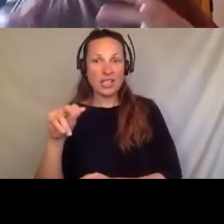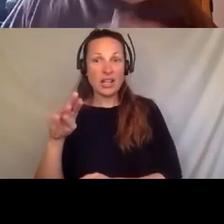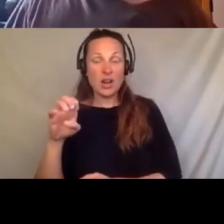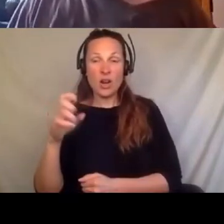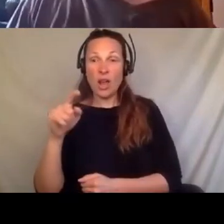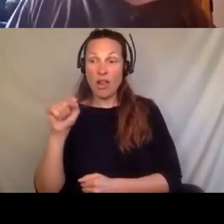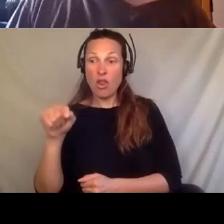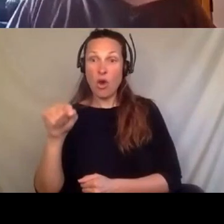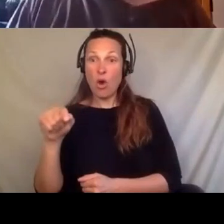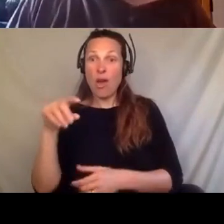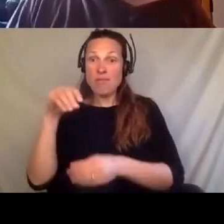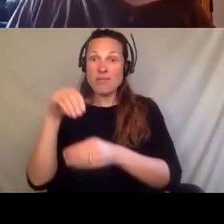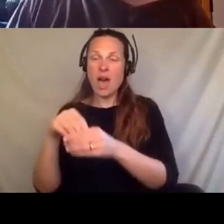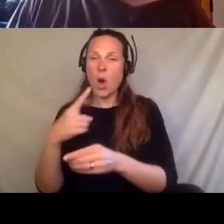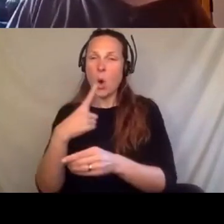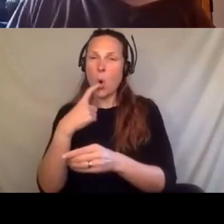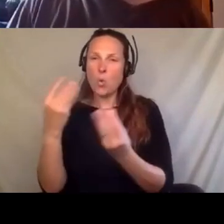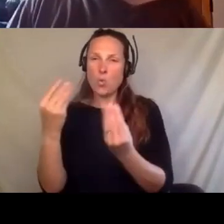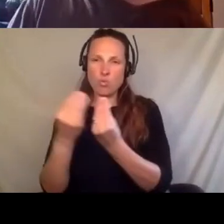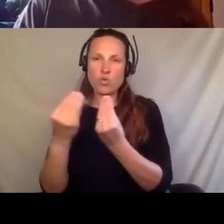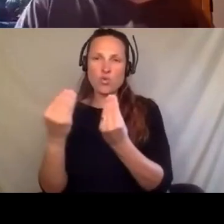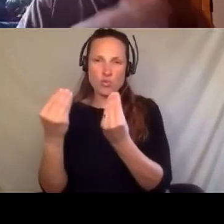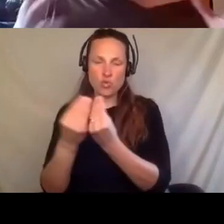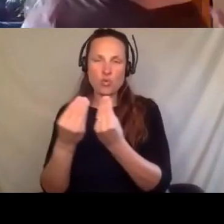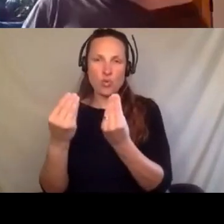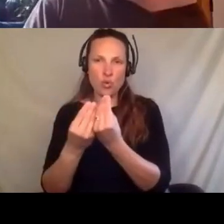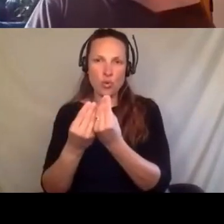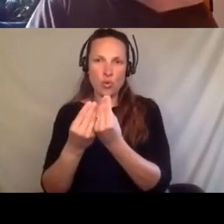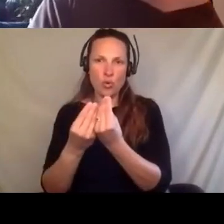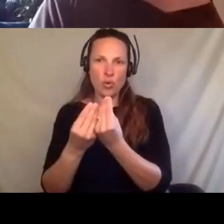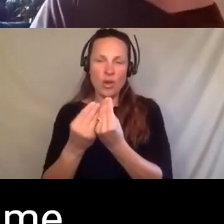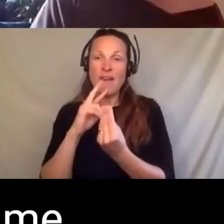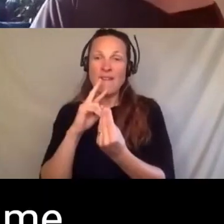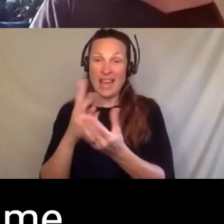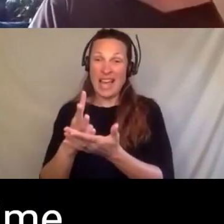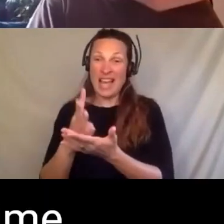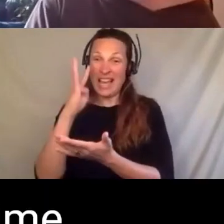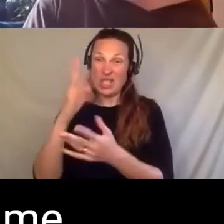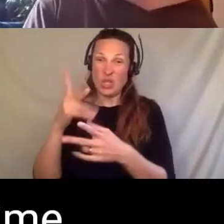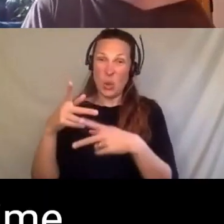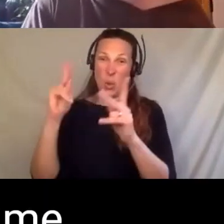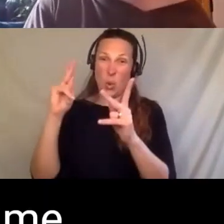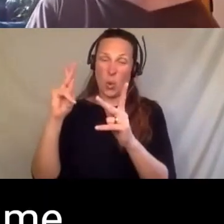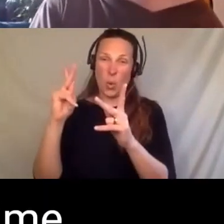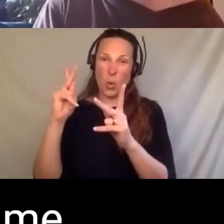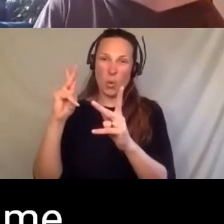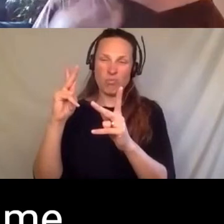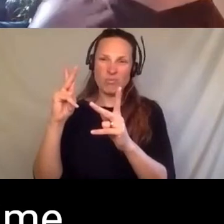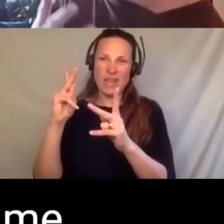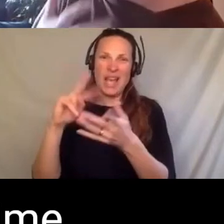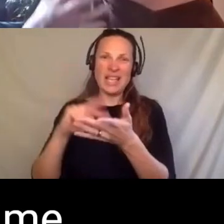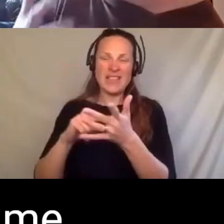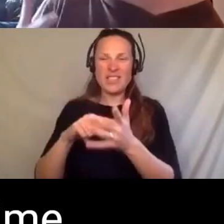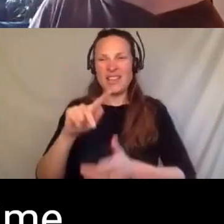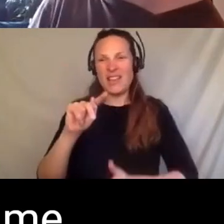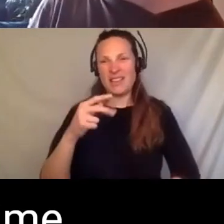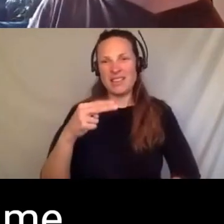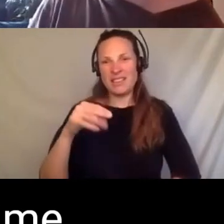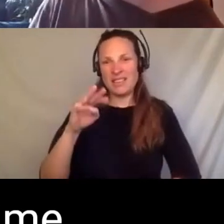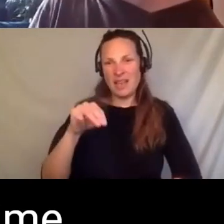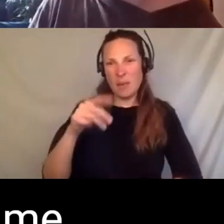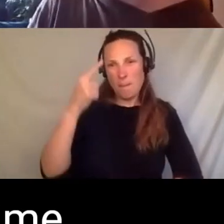l'eau et c'est super, super archi riche. Donc, c'est pas un climat que le thym